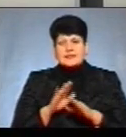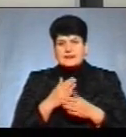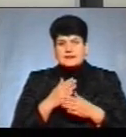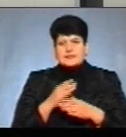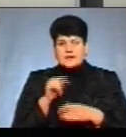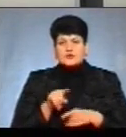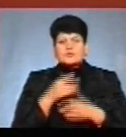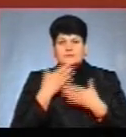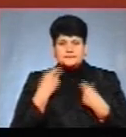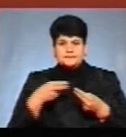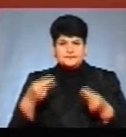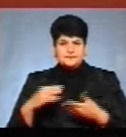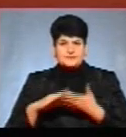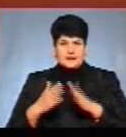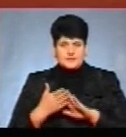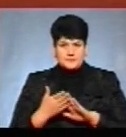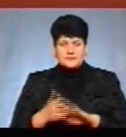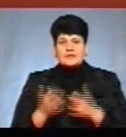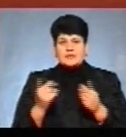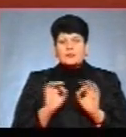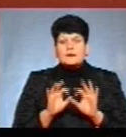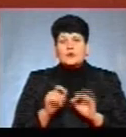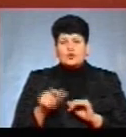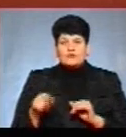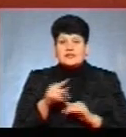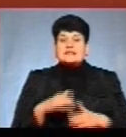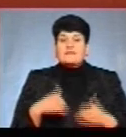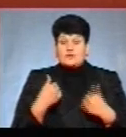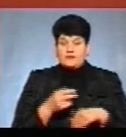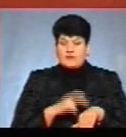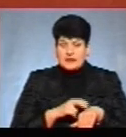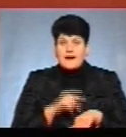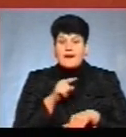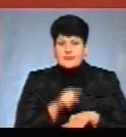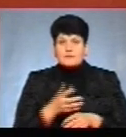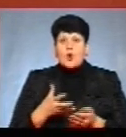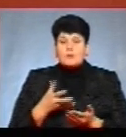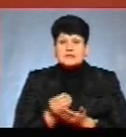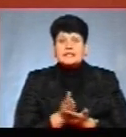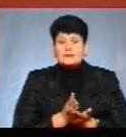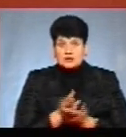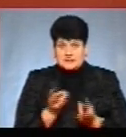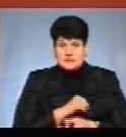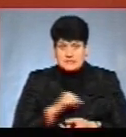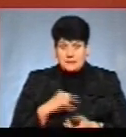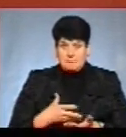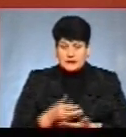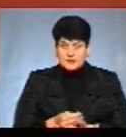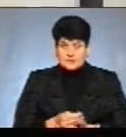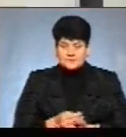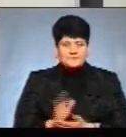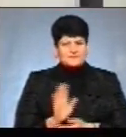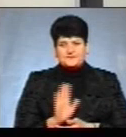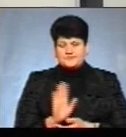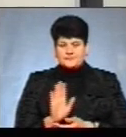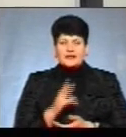саме декларації. Тобто, давайте ще роз'яснимо більш зрозуміло людям. Вони звернуться до лікаря, але їм оплатити послугу доведеться самостійно,